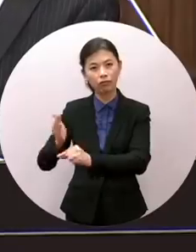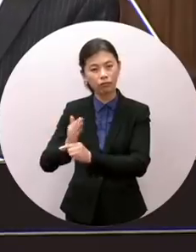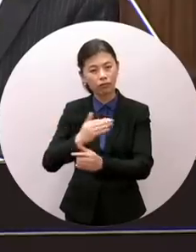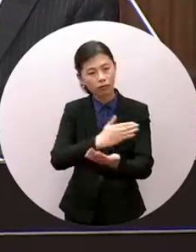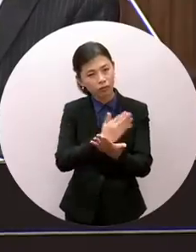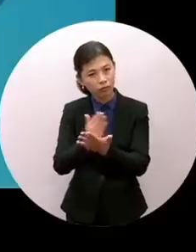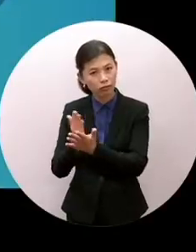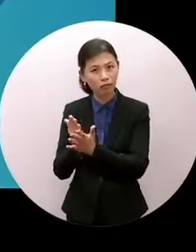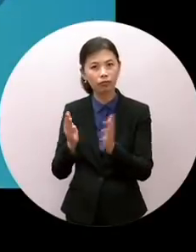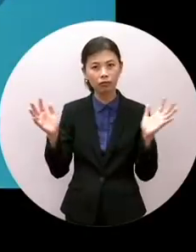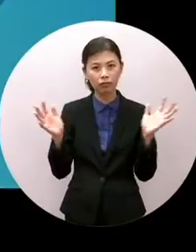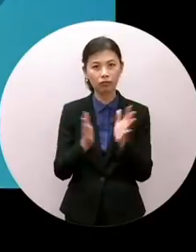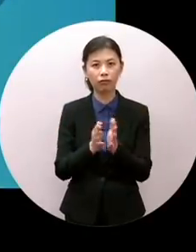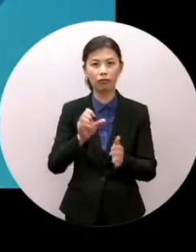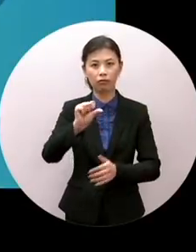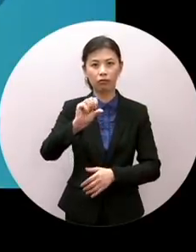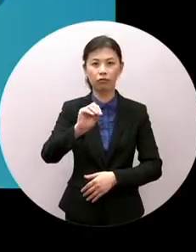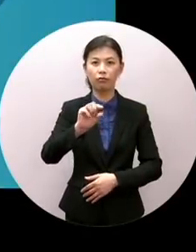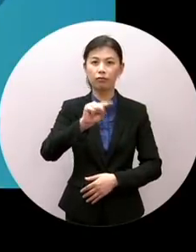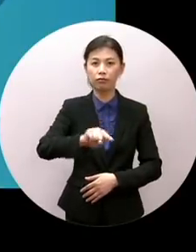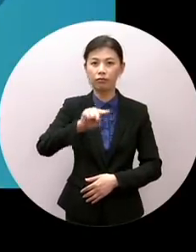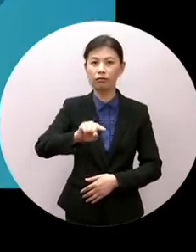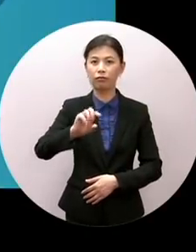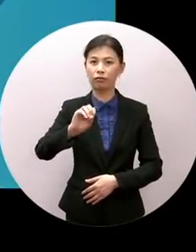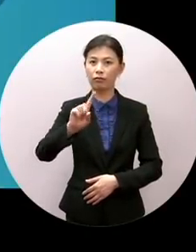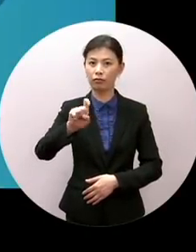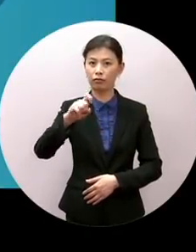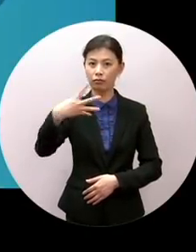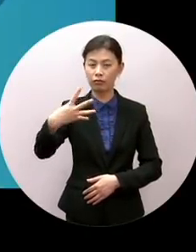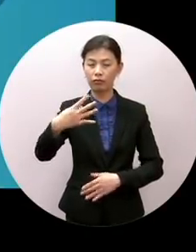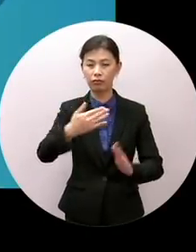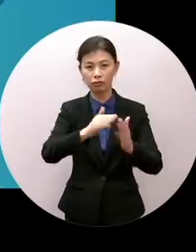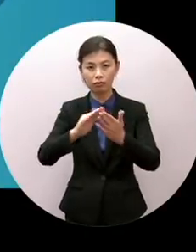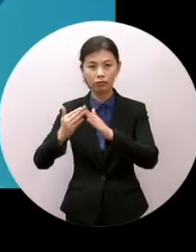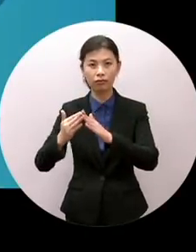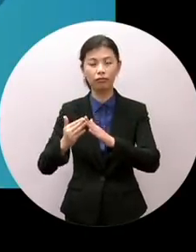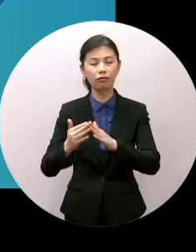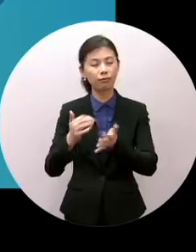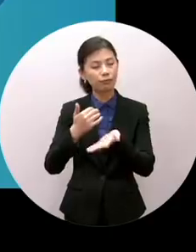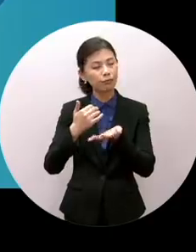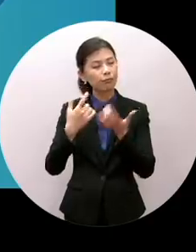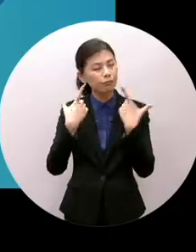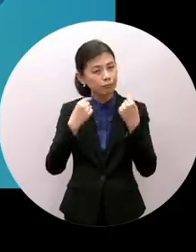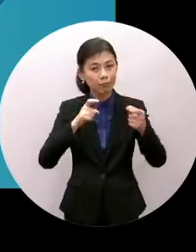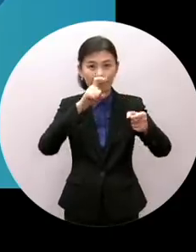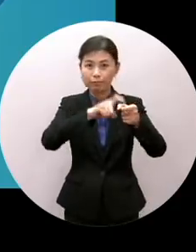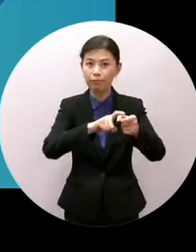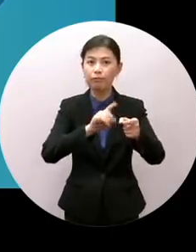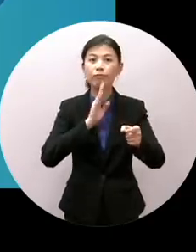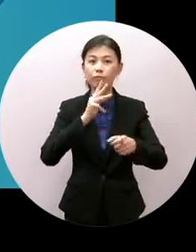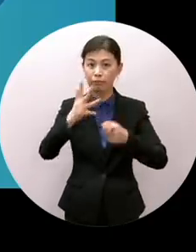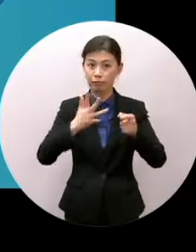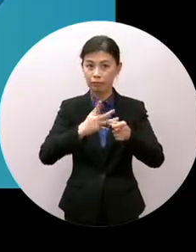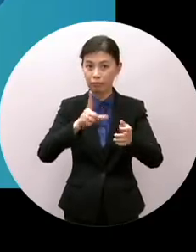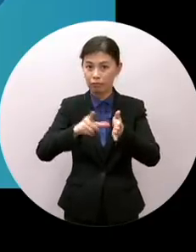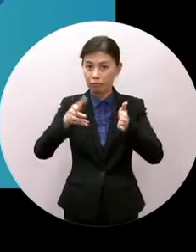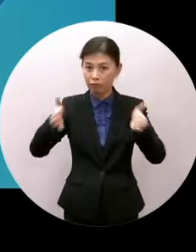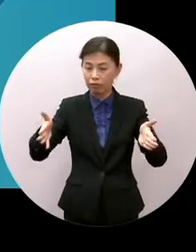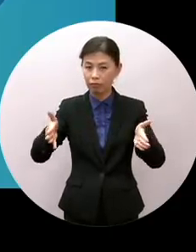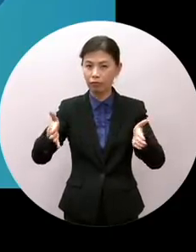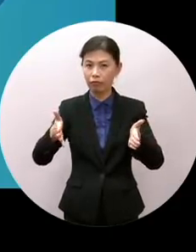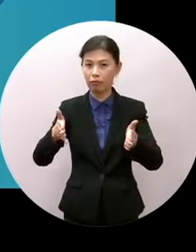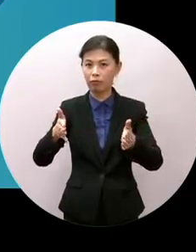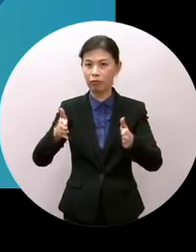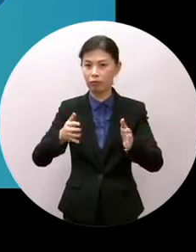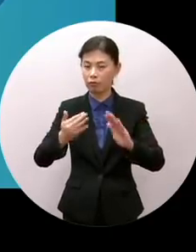总共完成了51014户了。那原来估计的目标是要到8年内要到